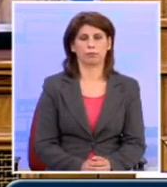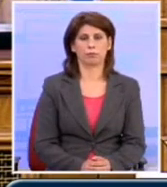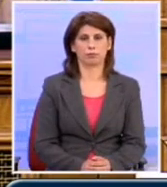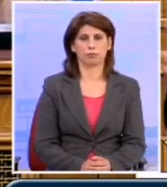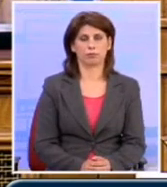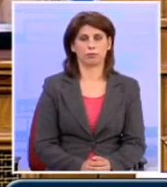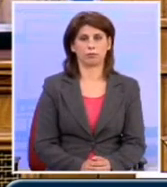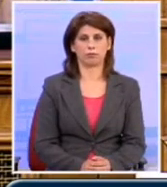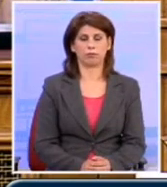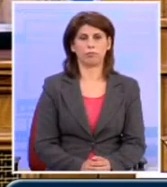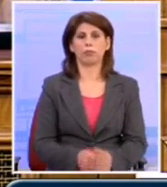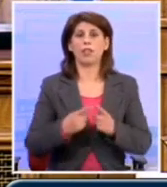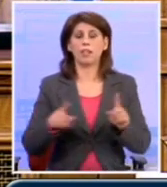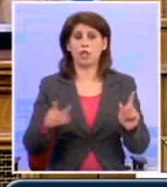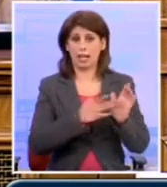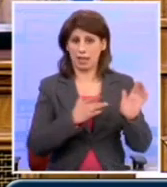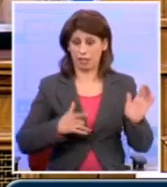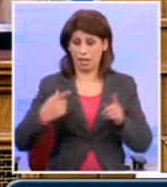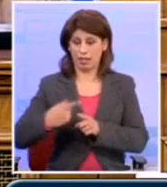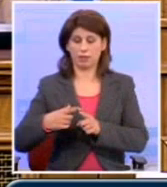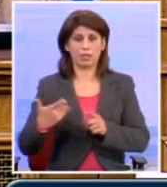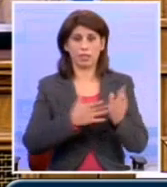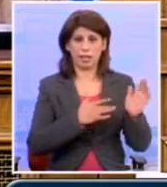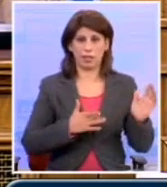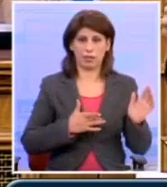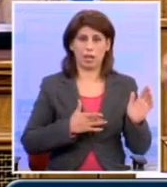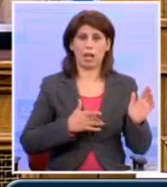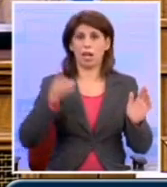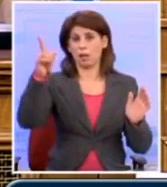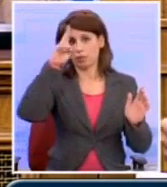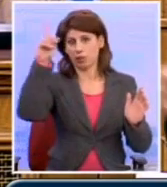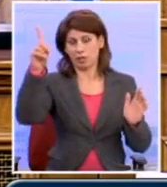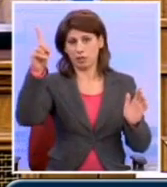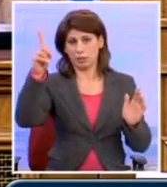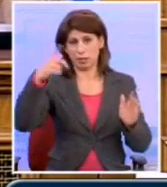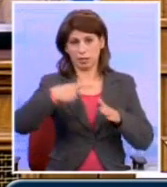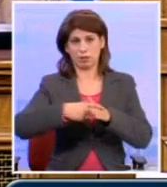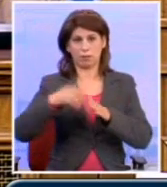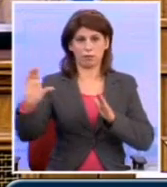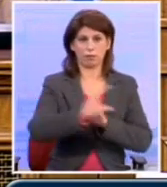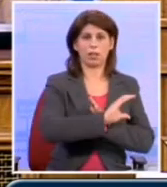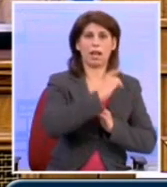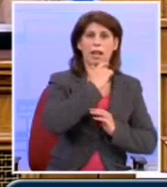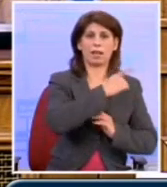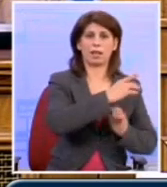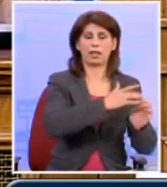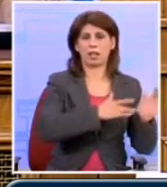Η διαφορά μεταξύ της Ιρλανδίας και της Ελλάδας είναι ότι στην Ιρλανδία τα χρήματα πήγαν από τη Deutsche Bank και τη Finance Bank κατευθείαν στην Anglo-Irish, από εκεί